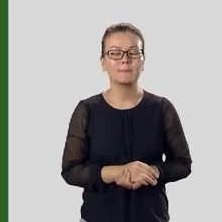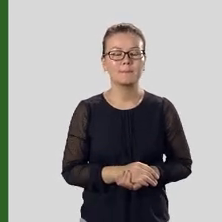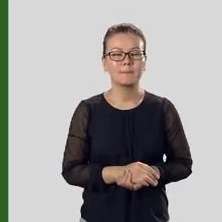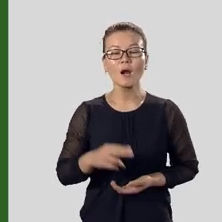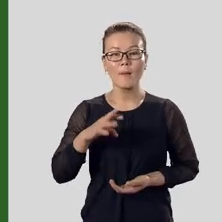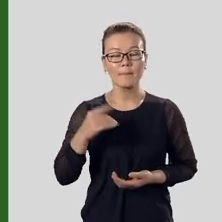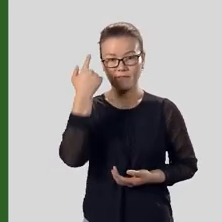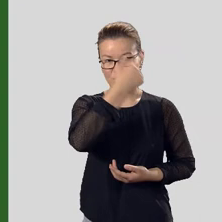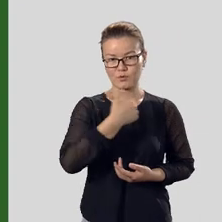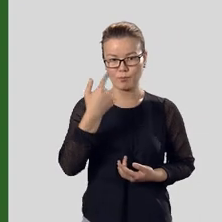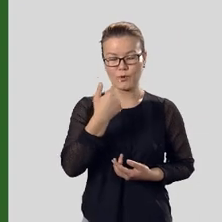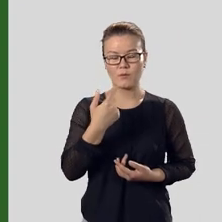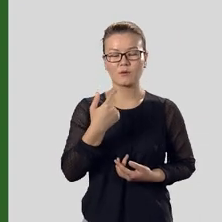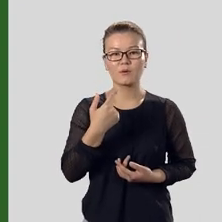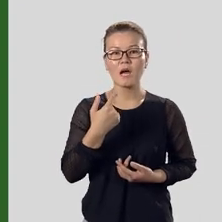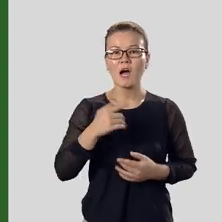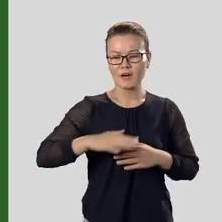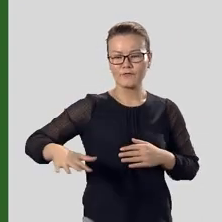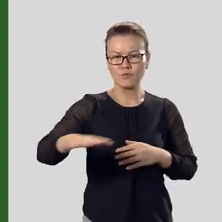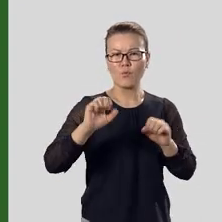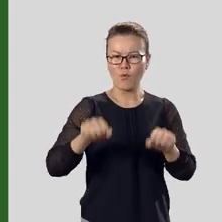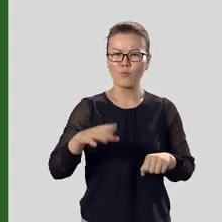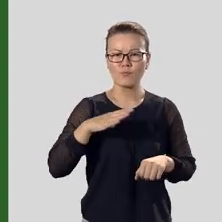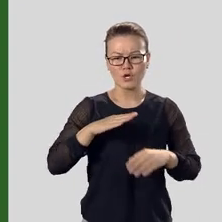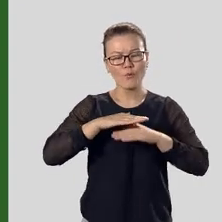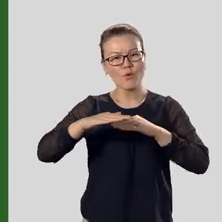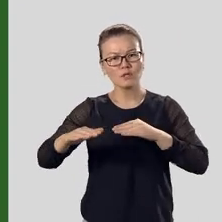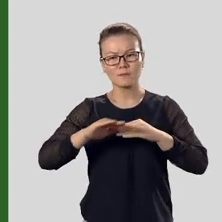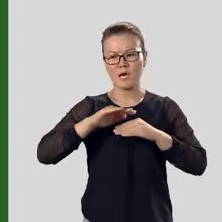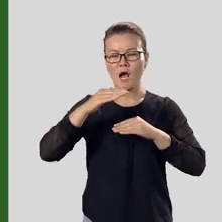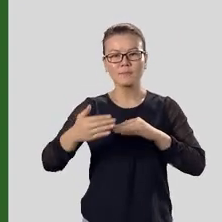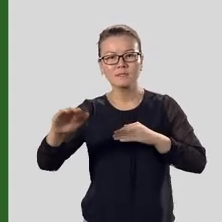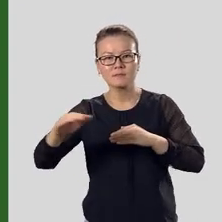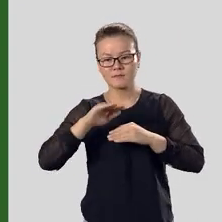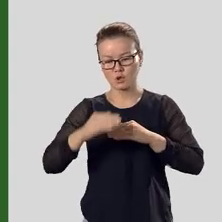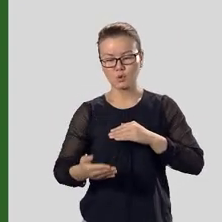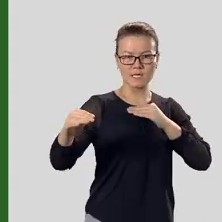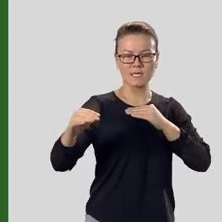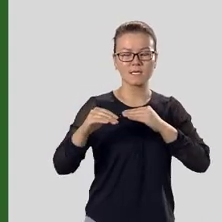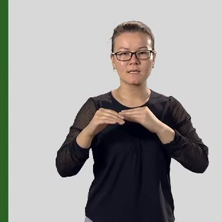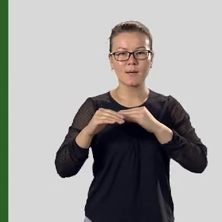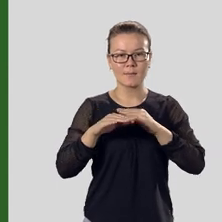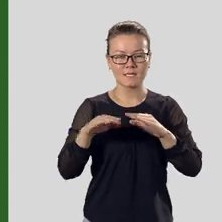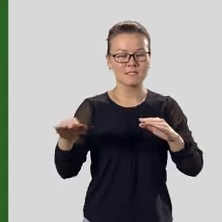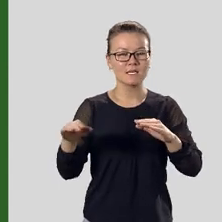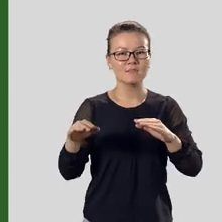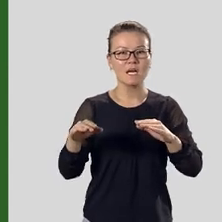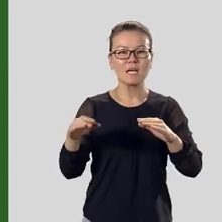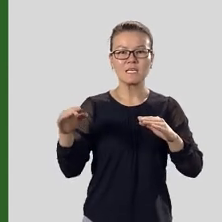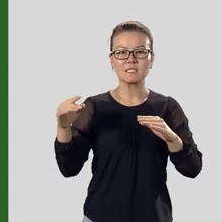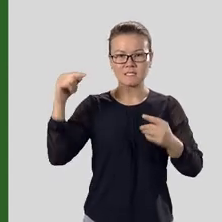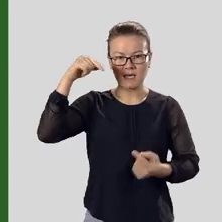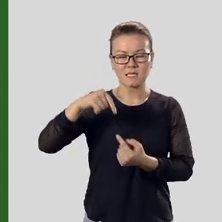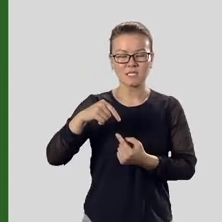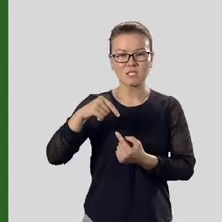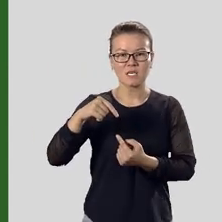По внешнему облику равнины могут быть плоскими, холмистыми и ступенчатыми. Соотношение гор и